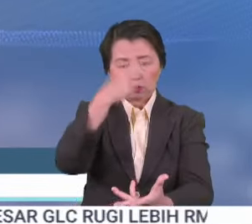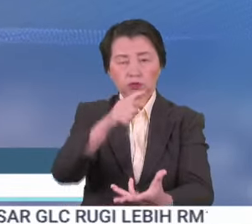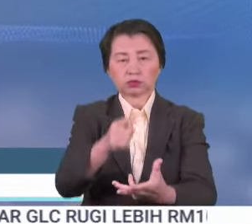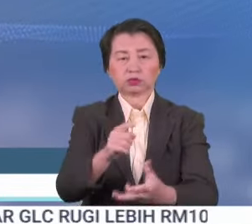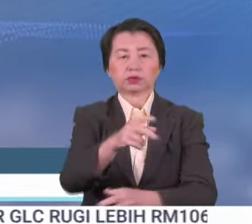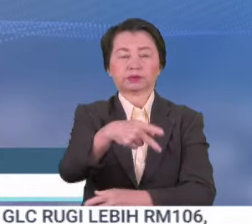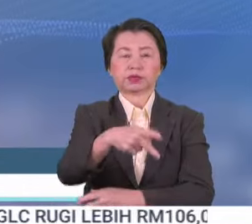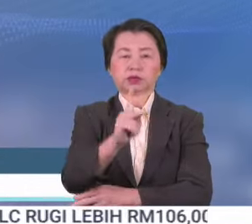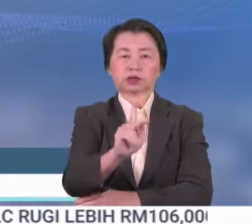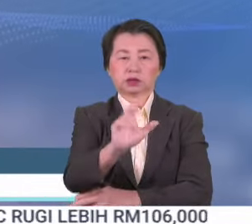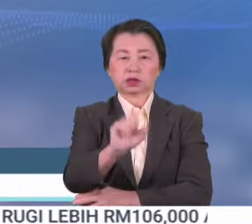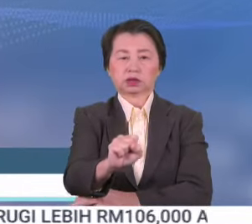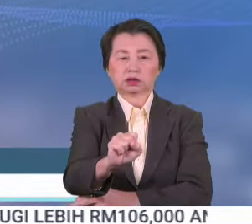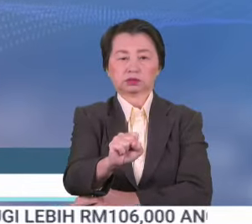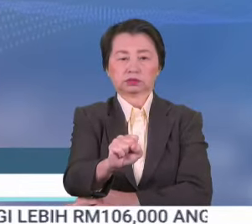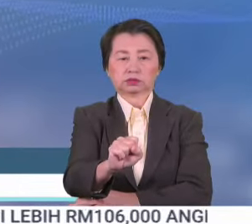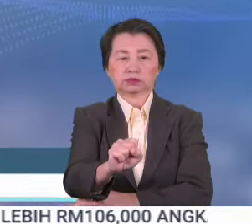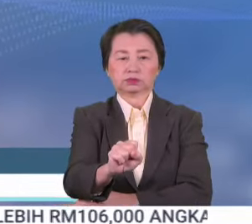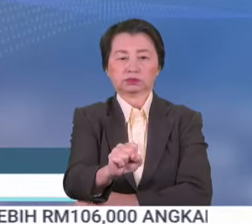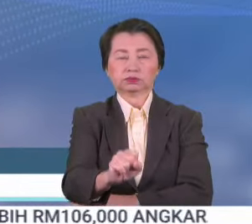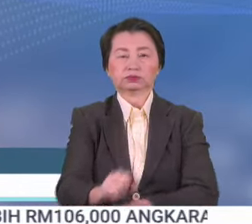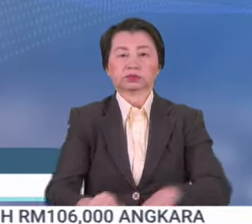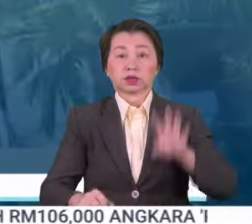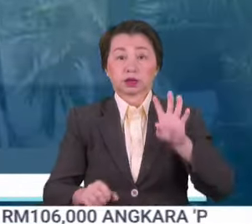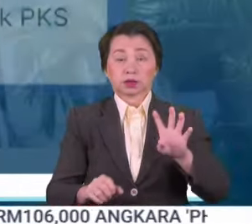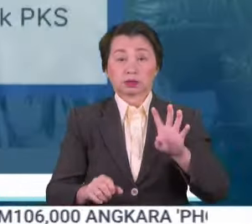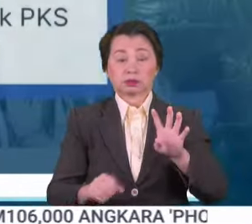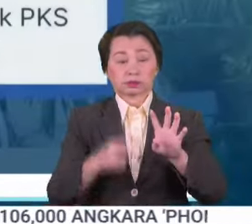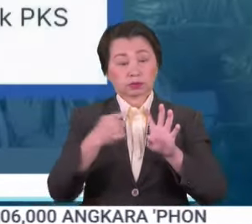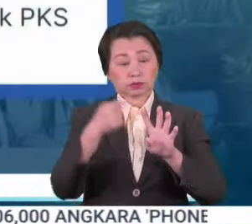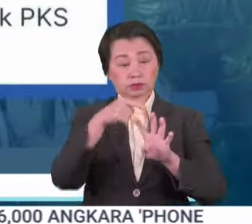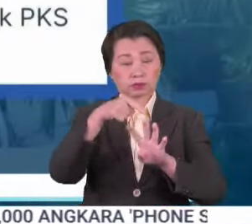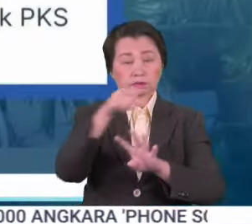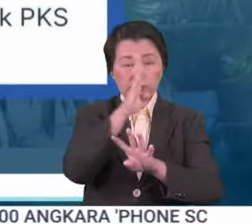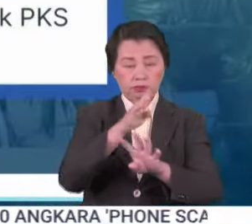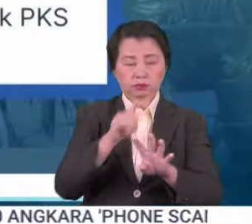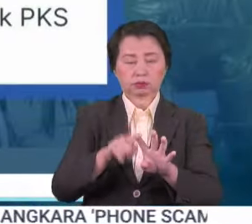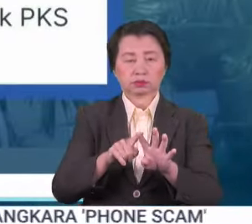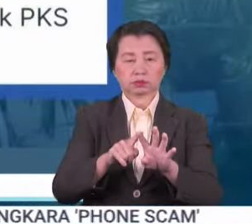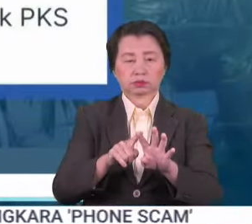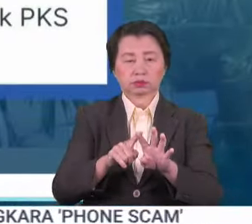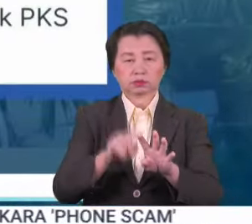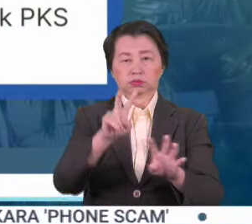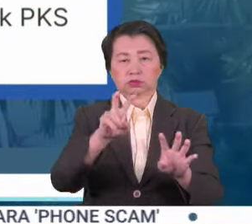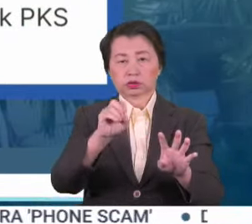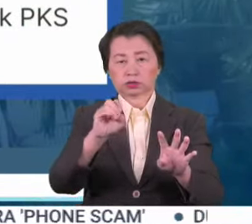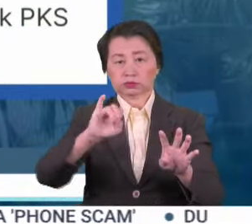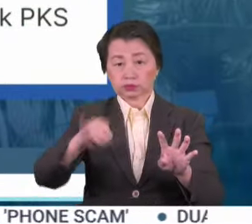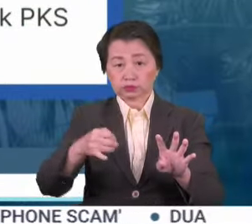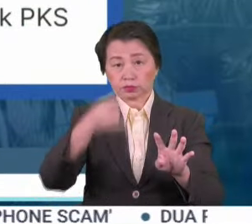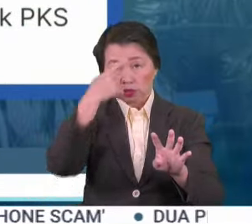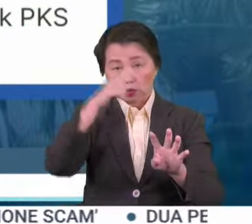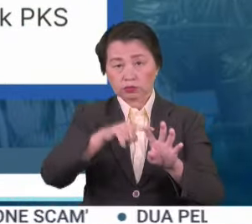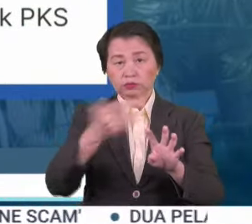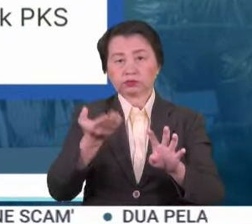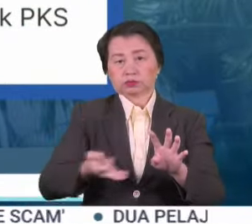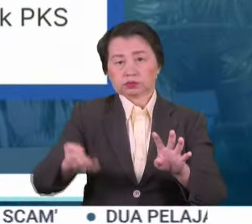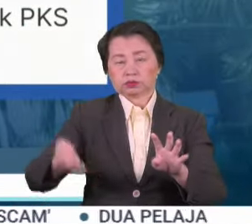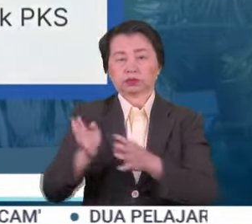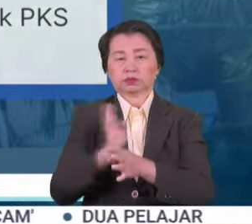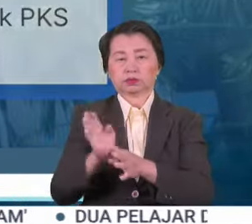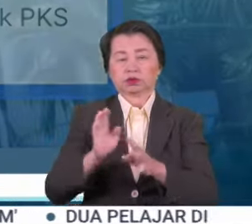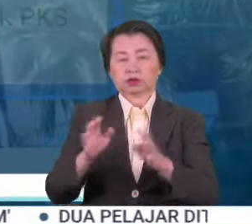perusahaan kecil dan sederhana PKS empat segmen disasarkan iaitu tambahan rm200 juta untuk kemudahan